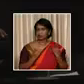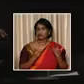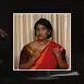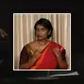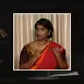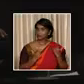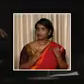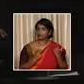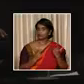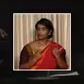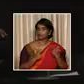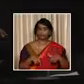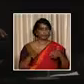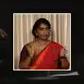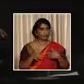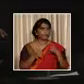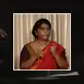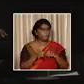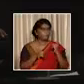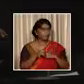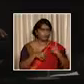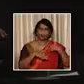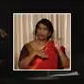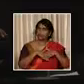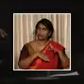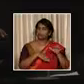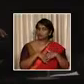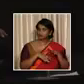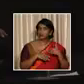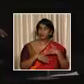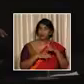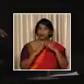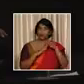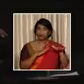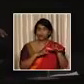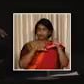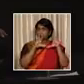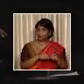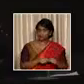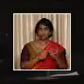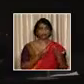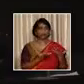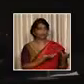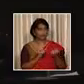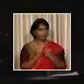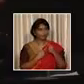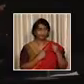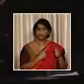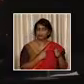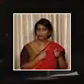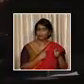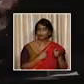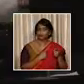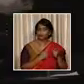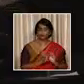மீண்டும் மீண்டும் தள்ளப்பட்டு கொண்டிருக்கிறார்கள் அவருடைய சொந்த நிலங்கள் பறிக்கப்பட்டு கொண்டிருக்கிறது அவருடைய நிலங்களிலே விகாரைகள் அமைக்கப்பட்டு அந்த